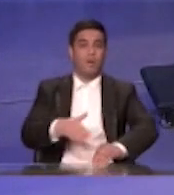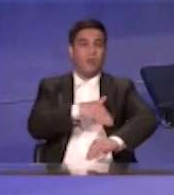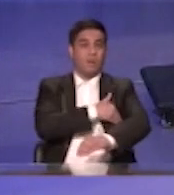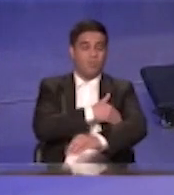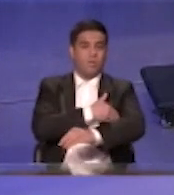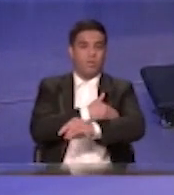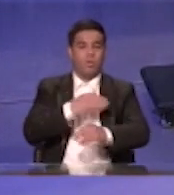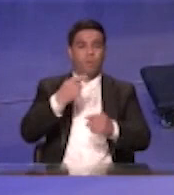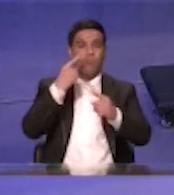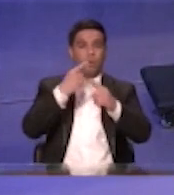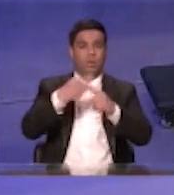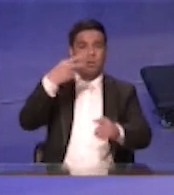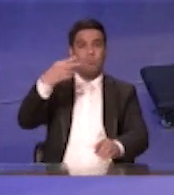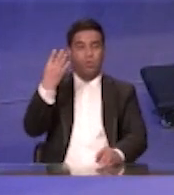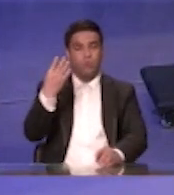esa